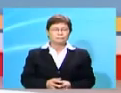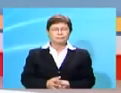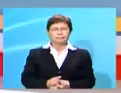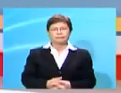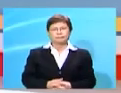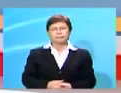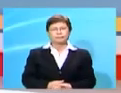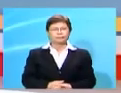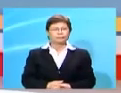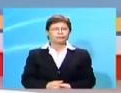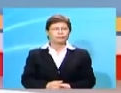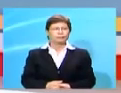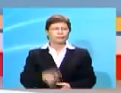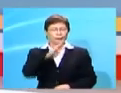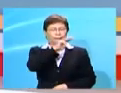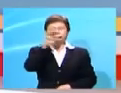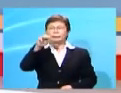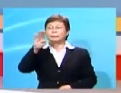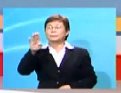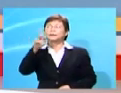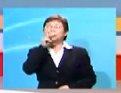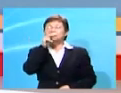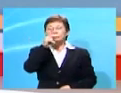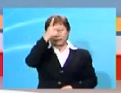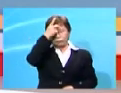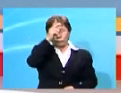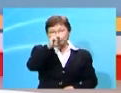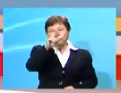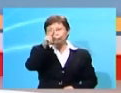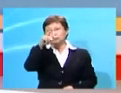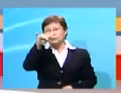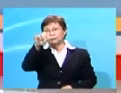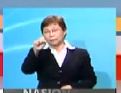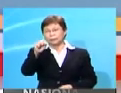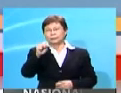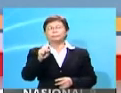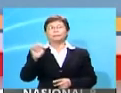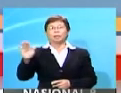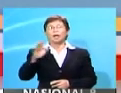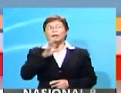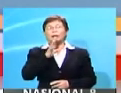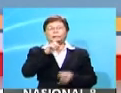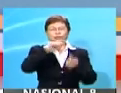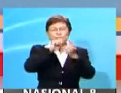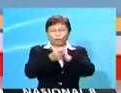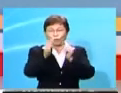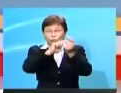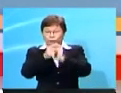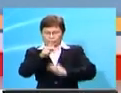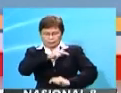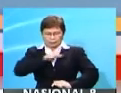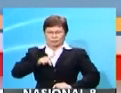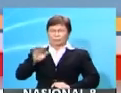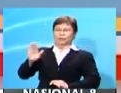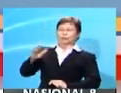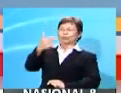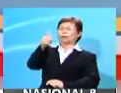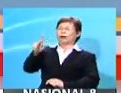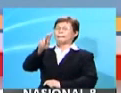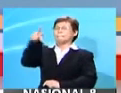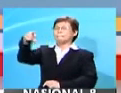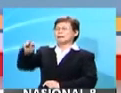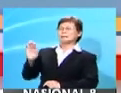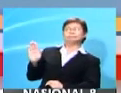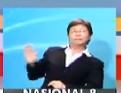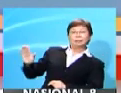dirancang bagi menteri besar Kedah Datuk Seri mukhris Tun Dr mahathir beliau menyifatkan rompakan Kabinet itu adalah hak Perdana Menteri